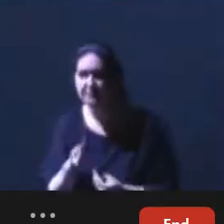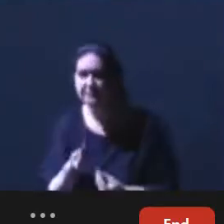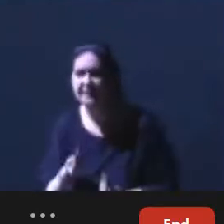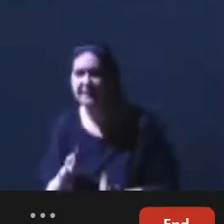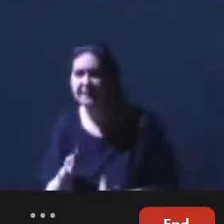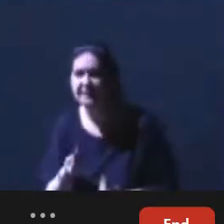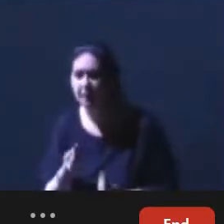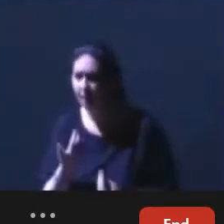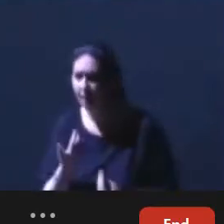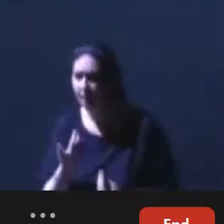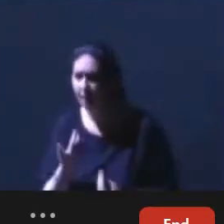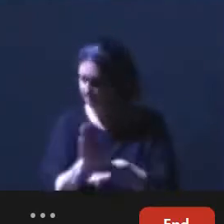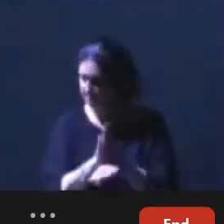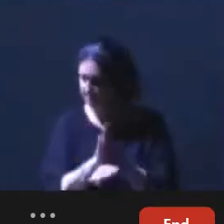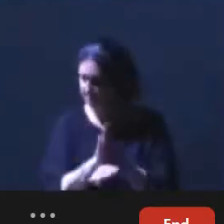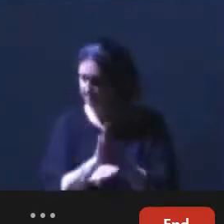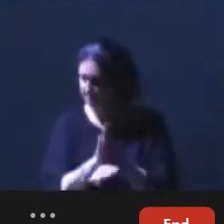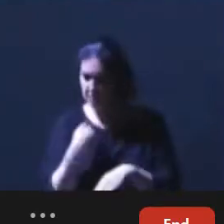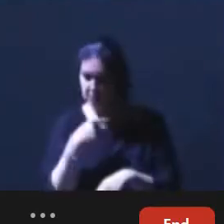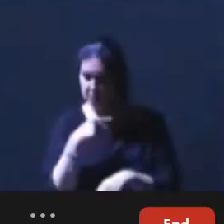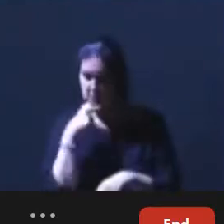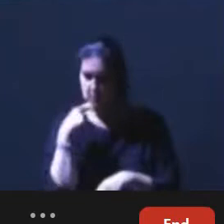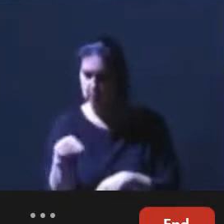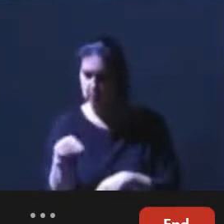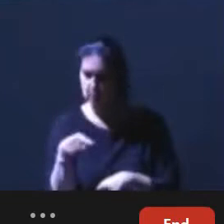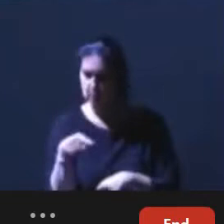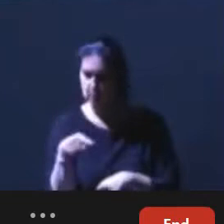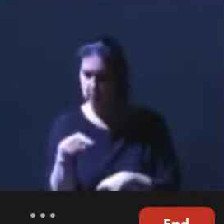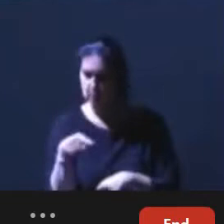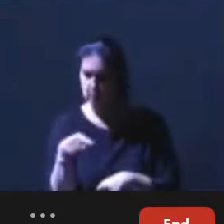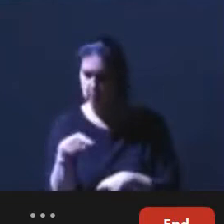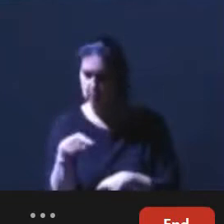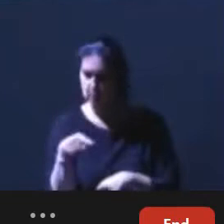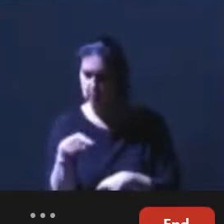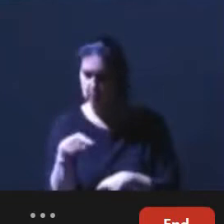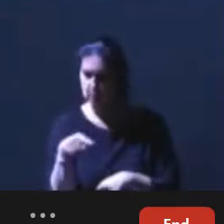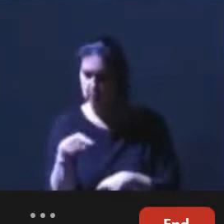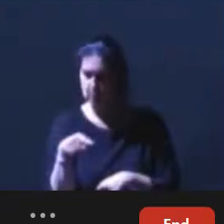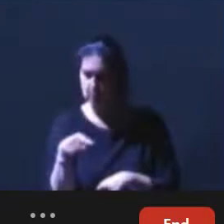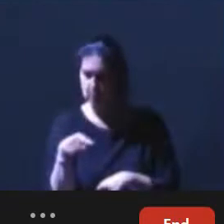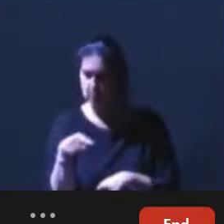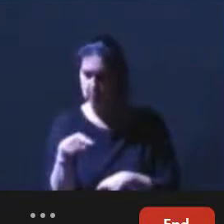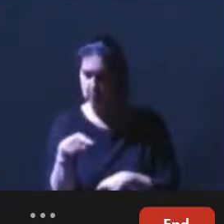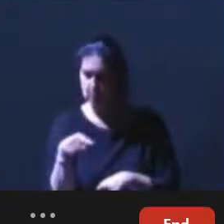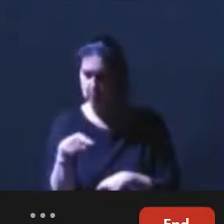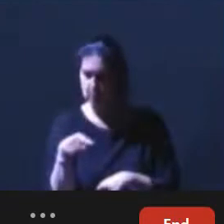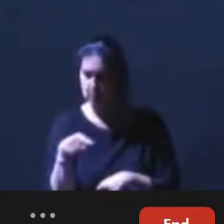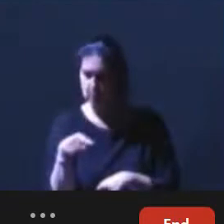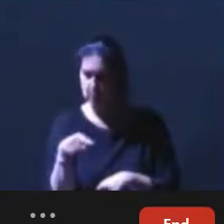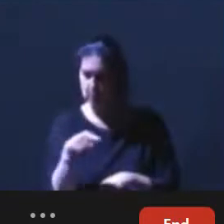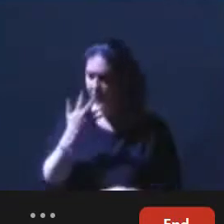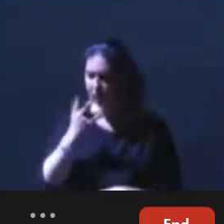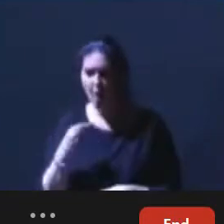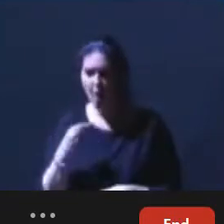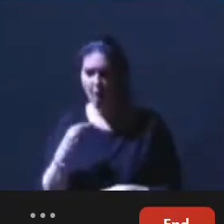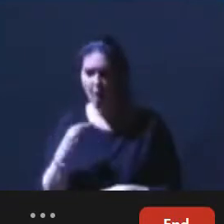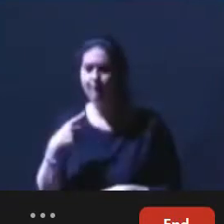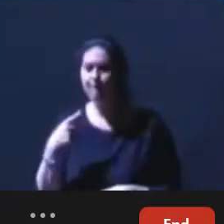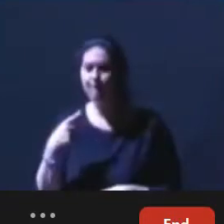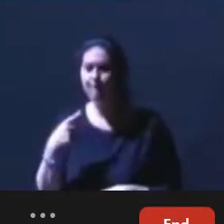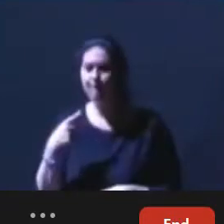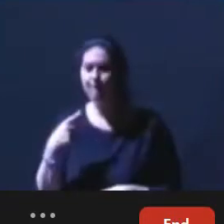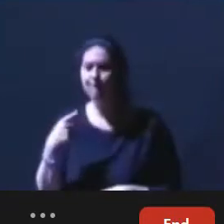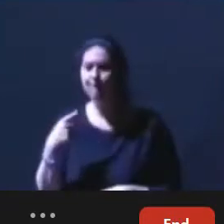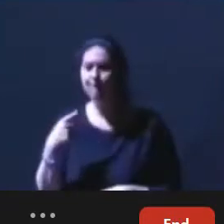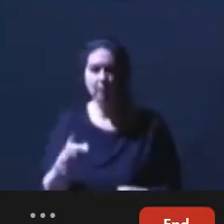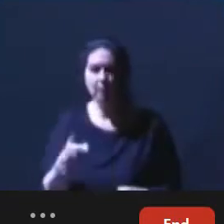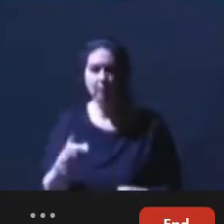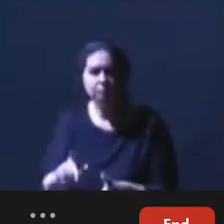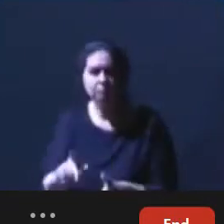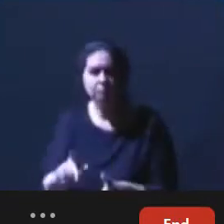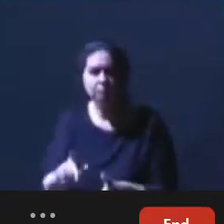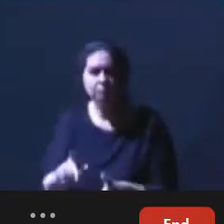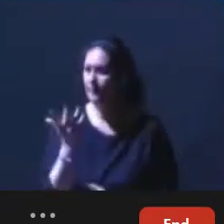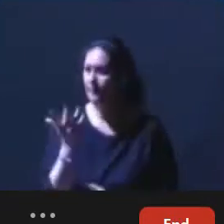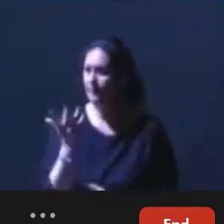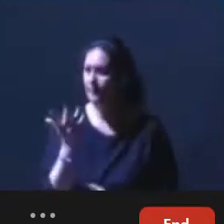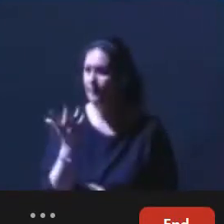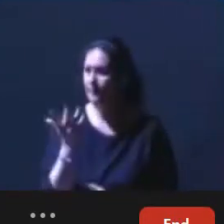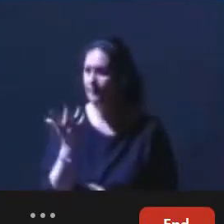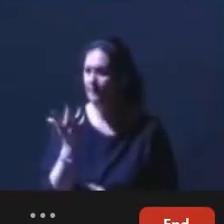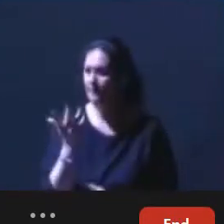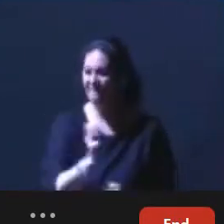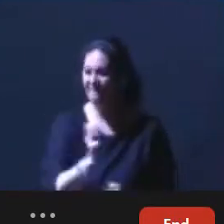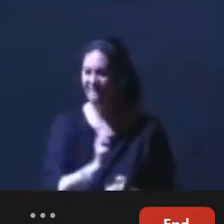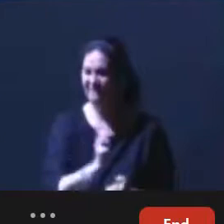Cô ấy nói là đây là loại này để làm kinh doanh này. Đấy, để khi mà đi làm chúng ta sẽ xịt cái nước hoa này. Cái loại thứ hai này